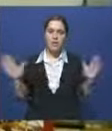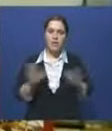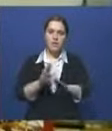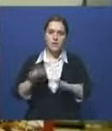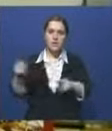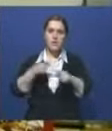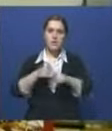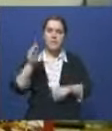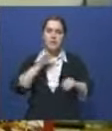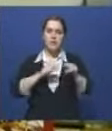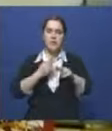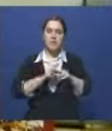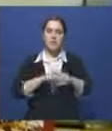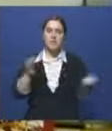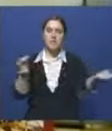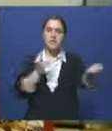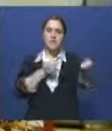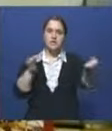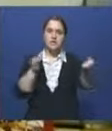же самая скрипка. Где